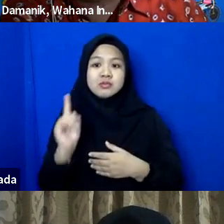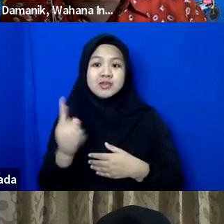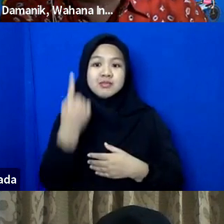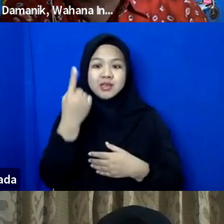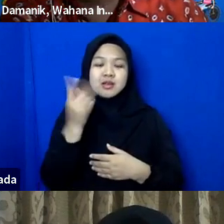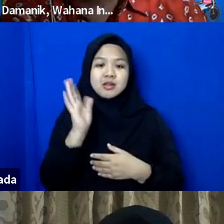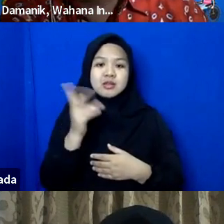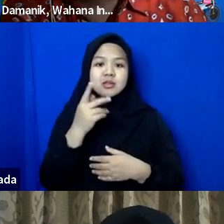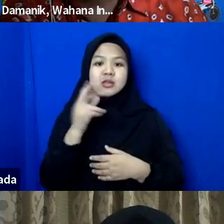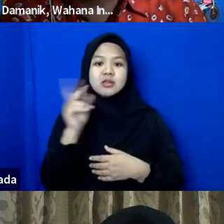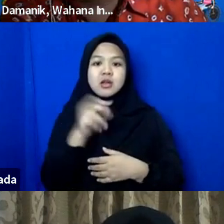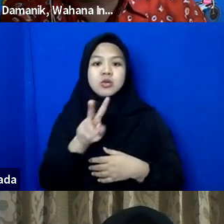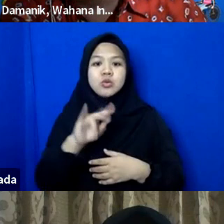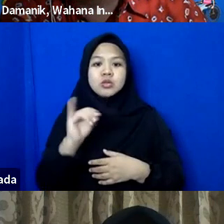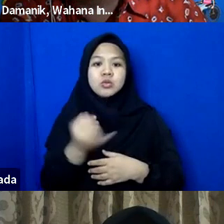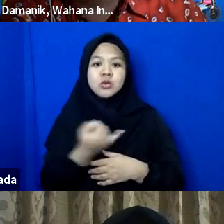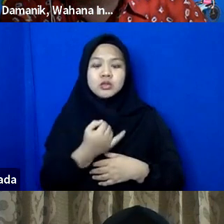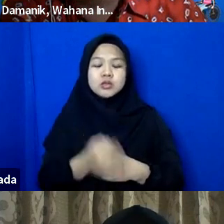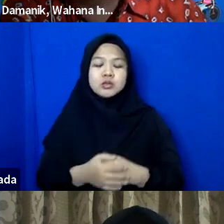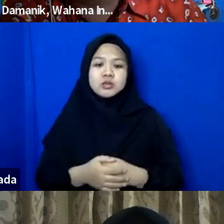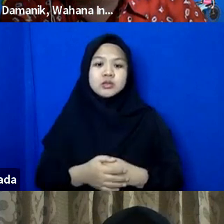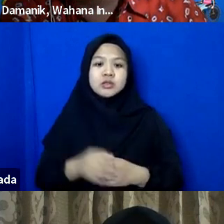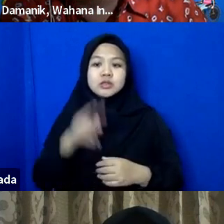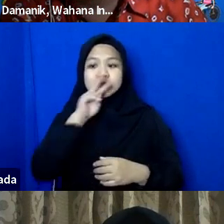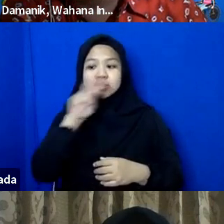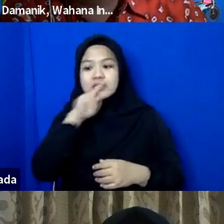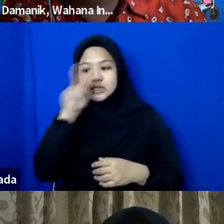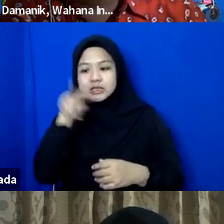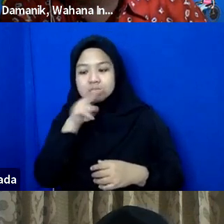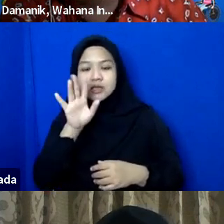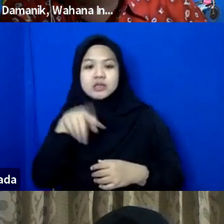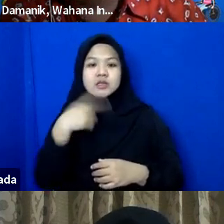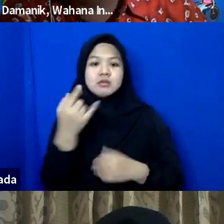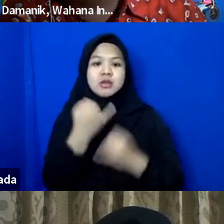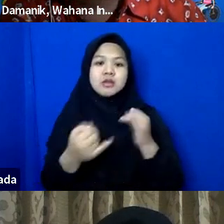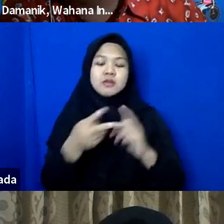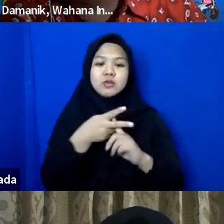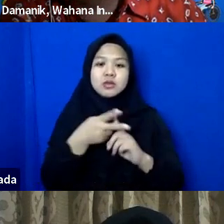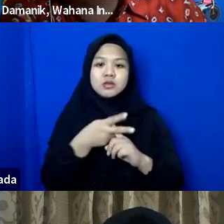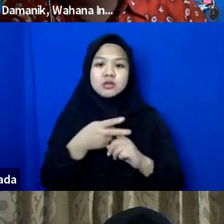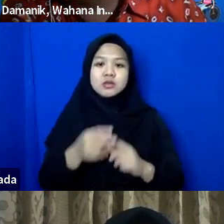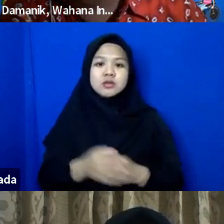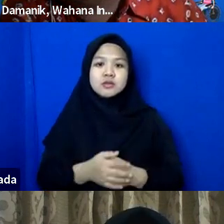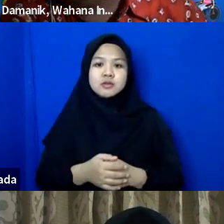lakukan tanggal dua Januari dan skrining nya akan sampai akhir Februari